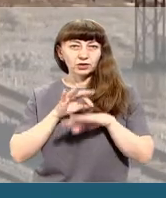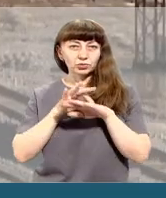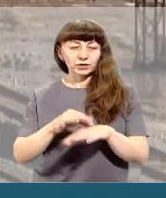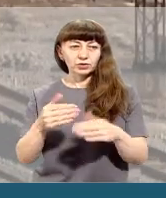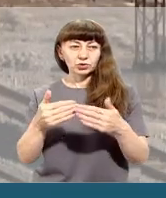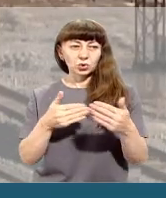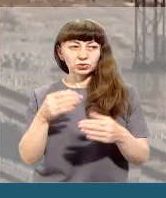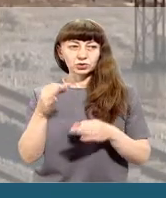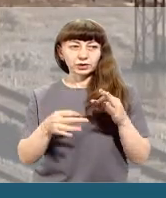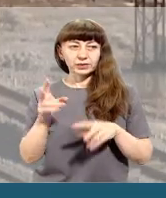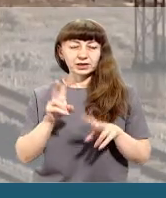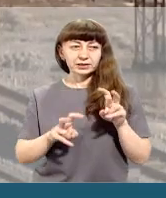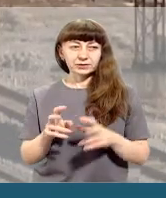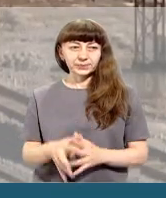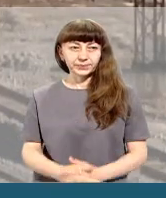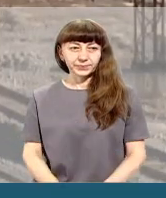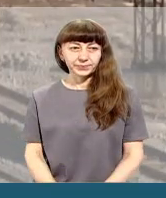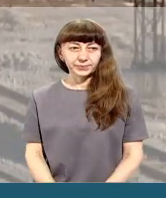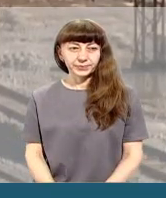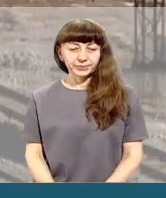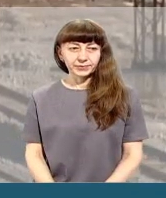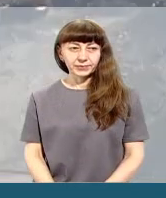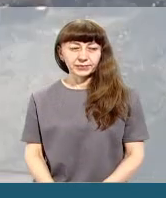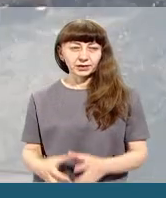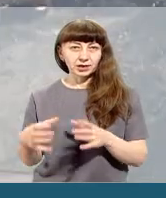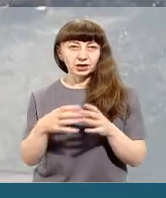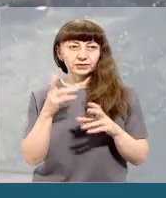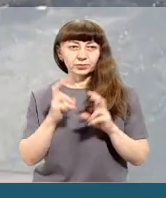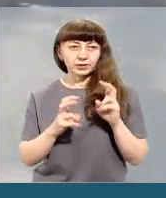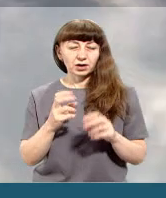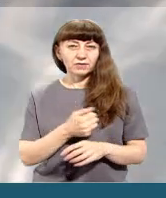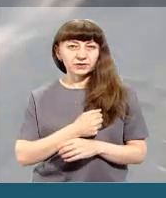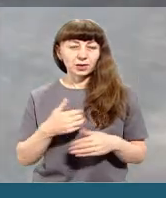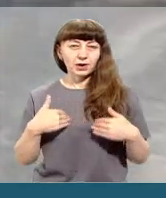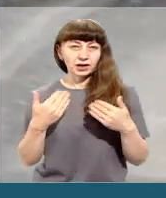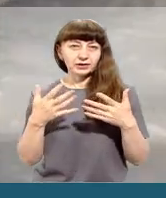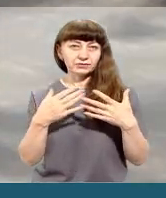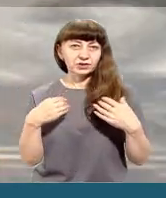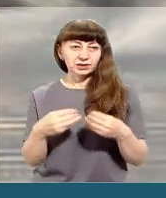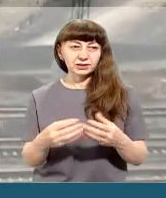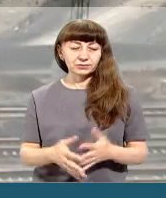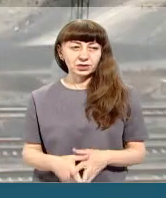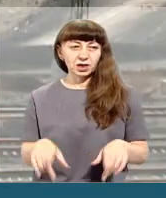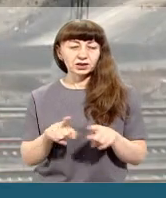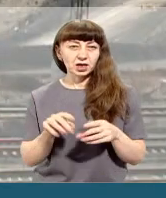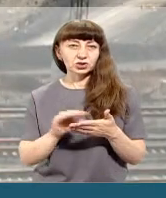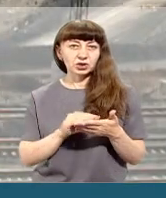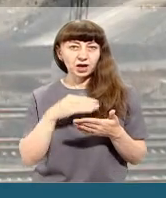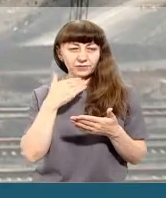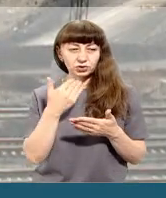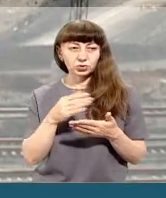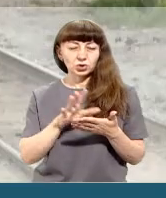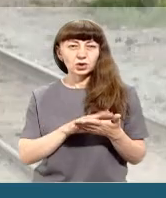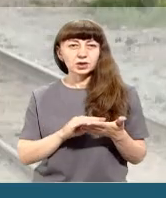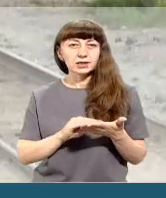проводится расследование, говорится в официальном сообщении. Коллектив предприятия выразил соболезнования, а также заявил, что семье